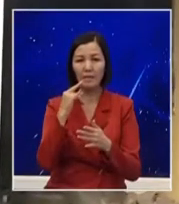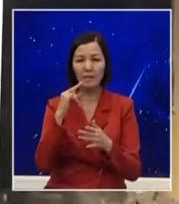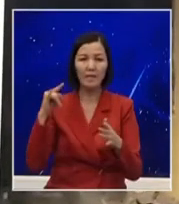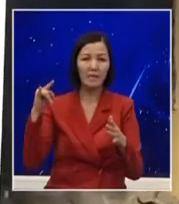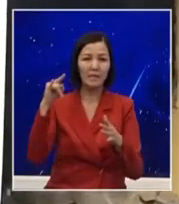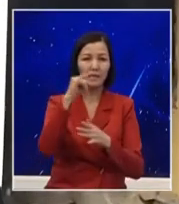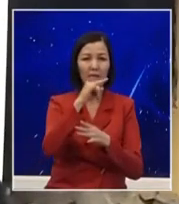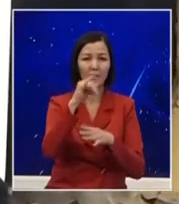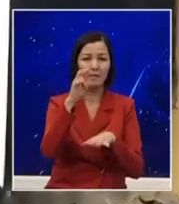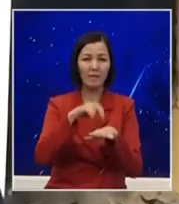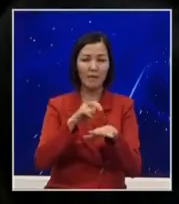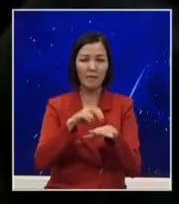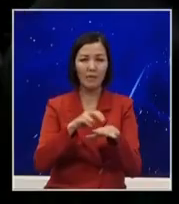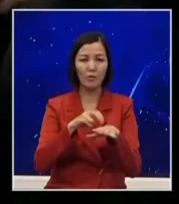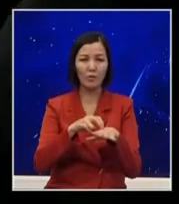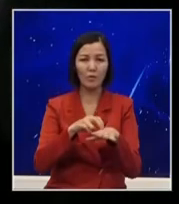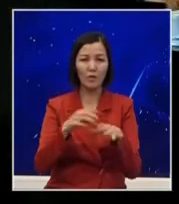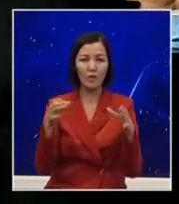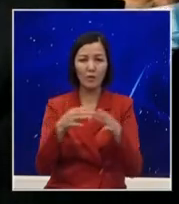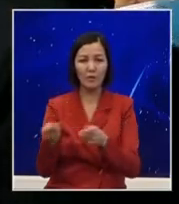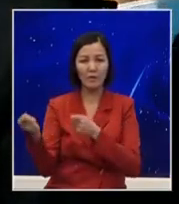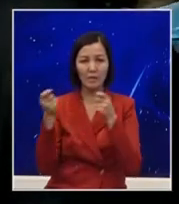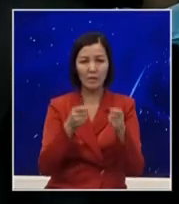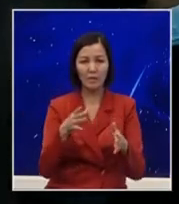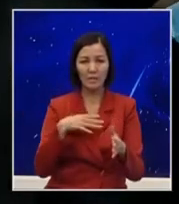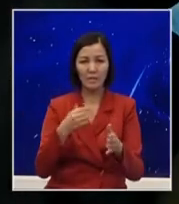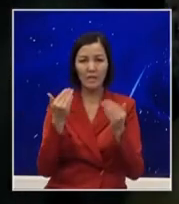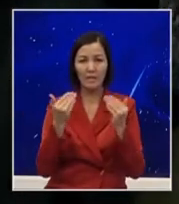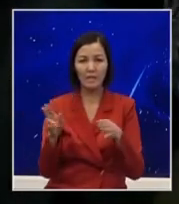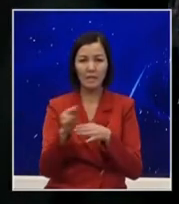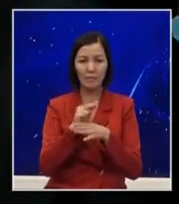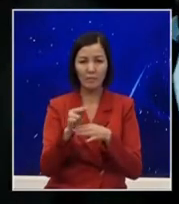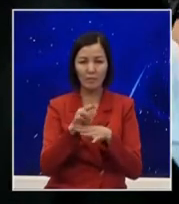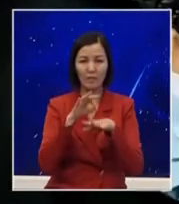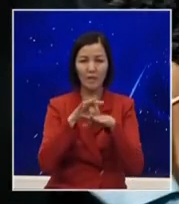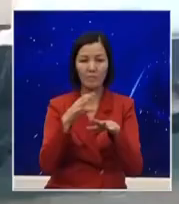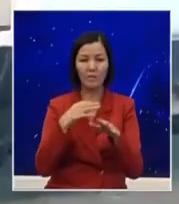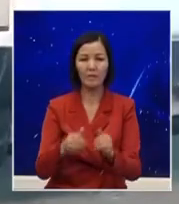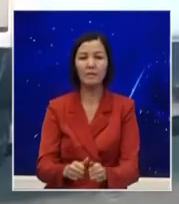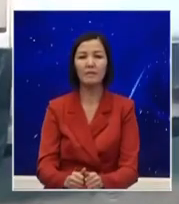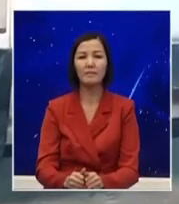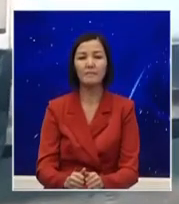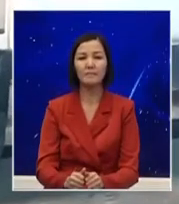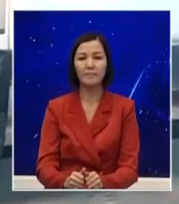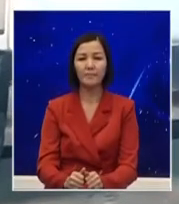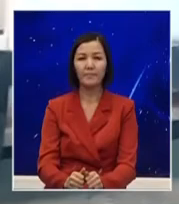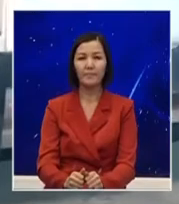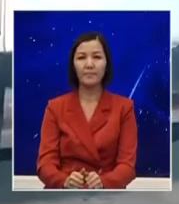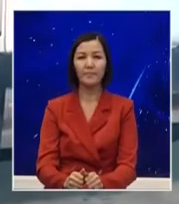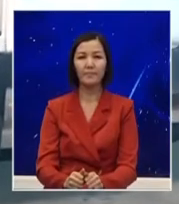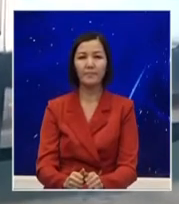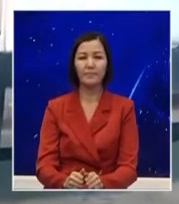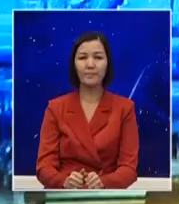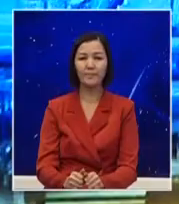мен жетекші травматолог, конвульсиолог дәрігер жеткізілді. Олар тиісті ем-домдарын алып жатыр.